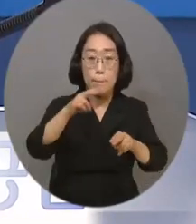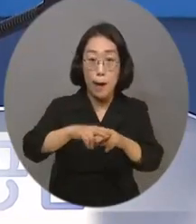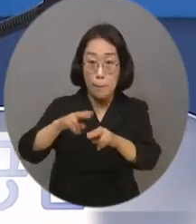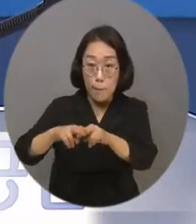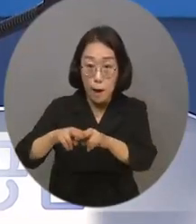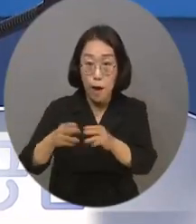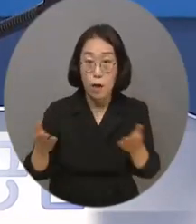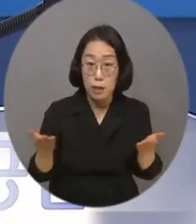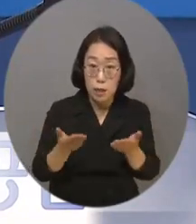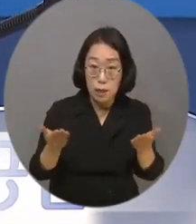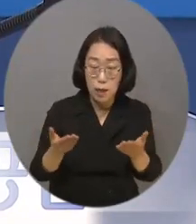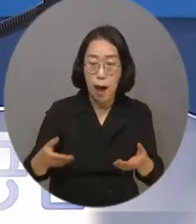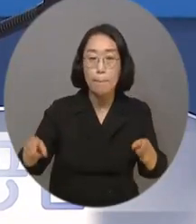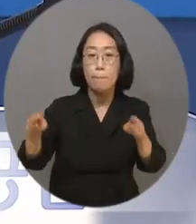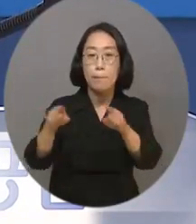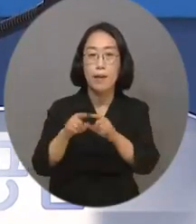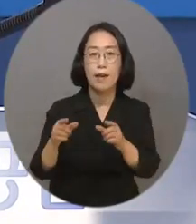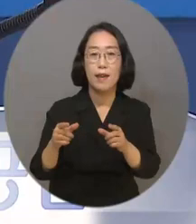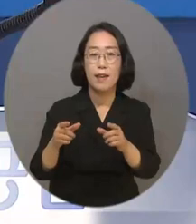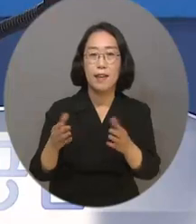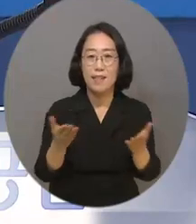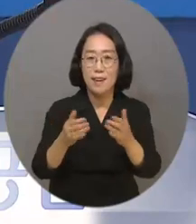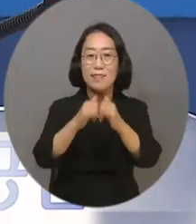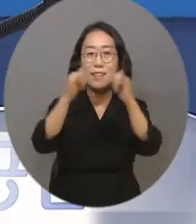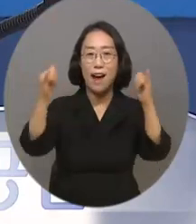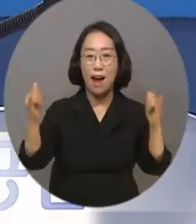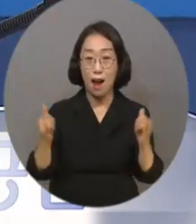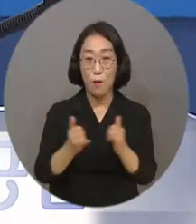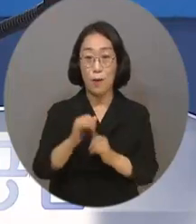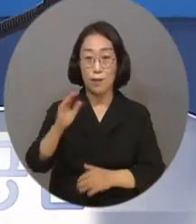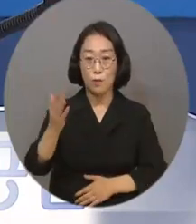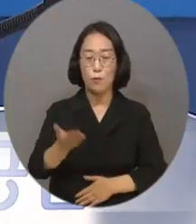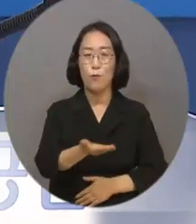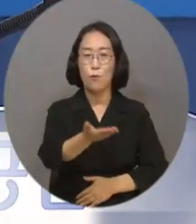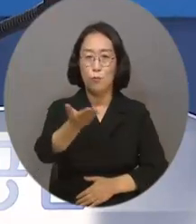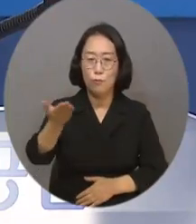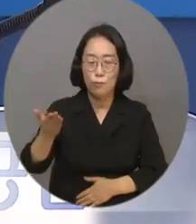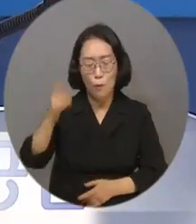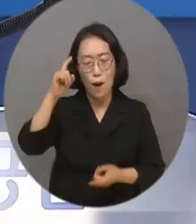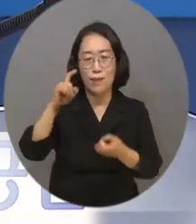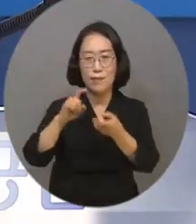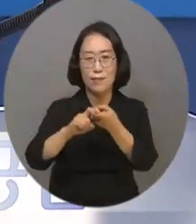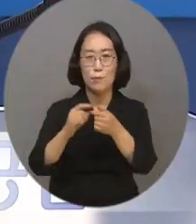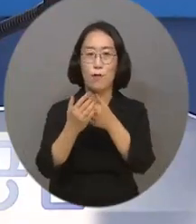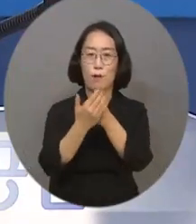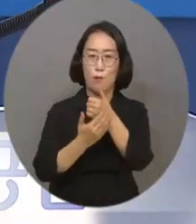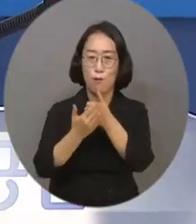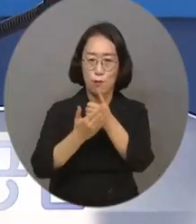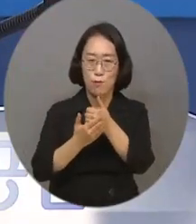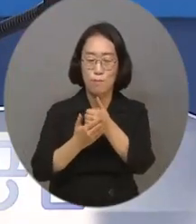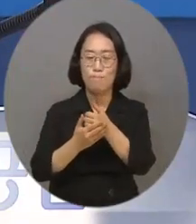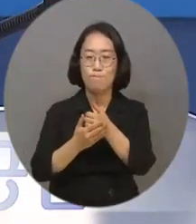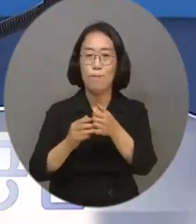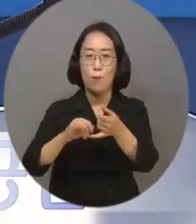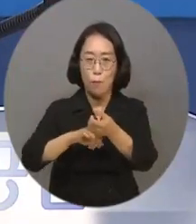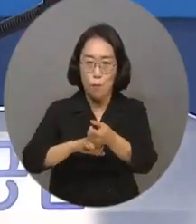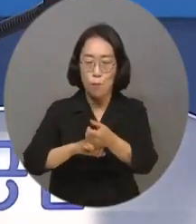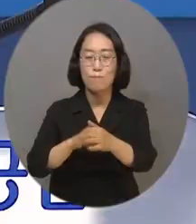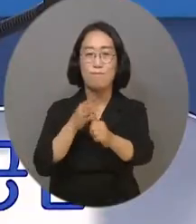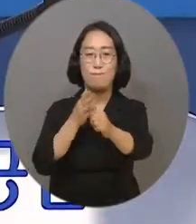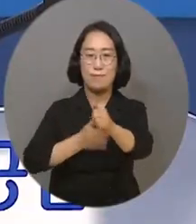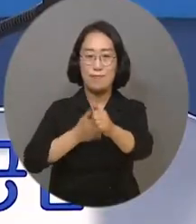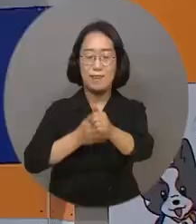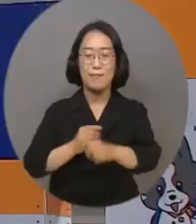함께 일하는 사회가 되도록 우리 많은 분들의 관심과 격려를